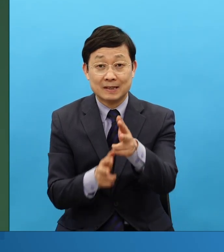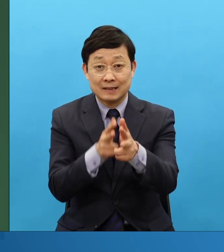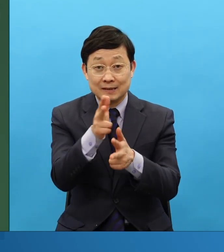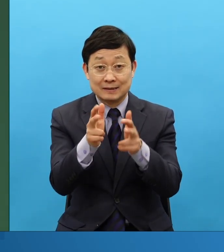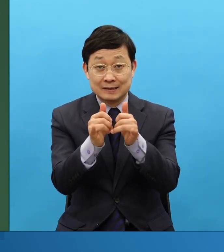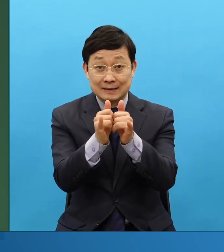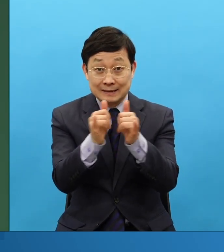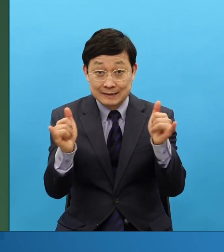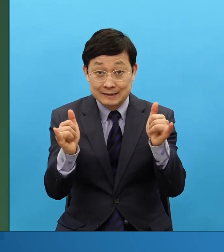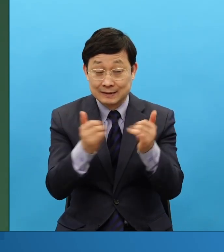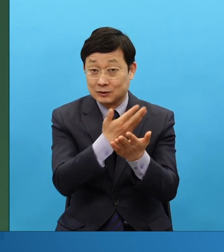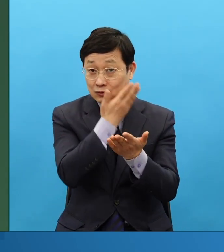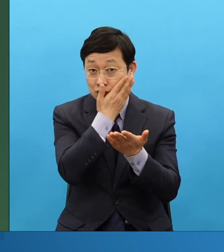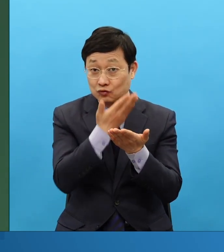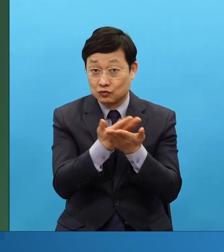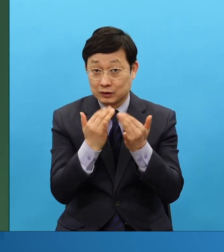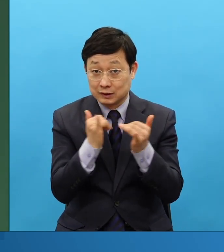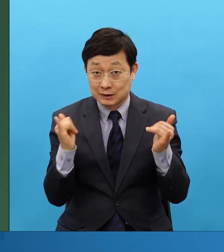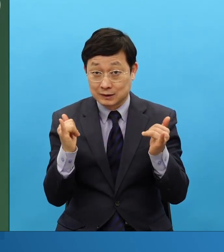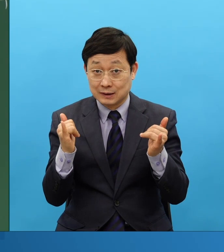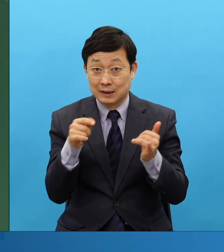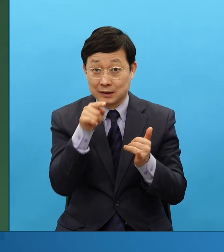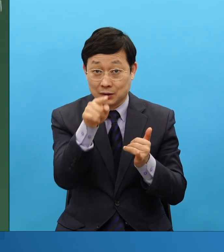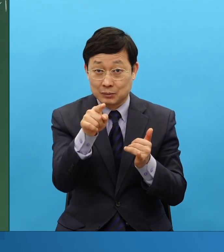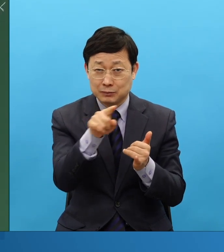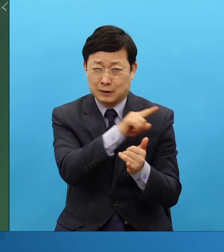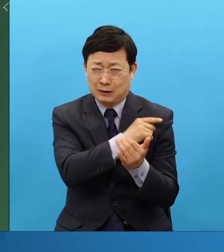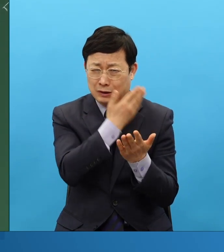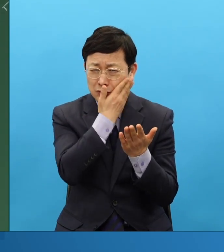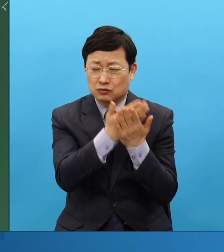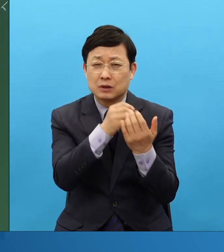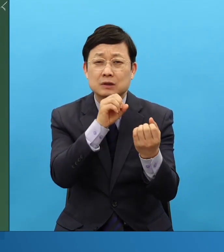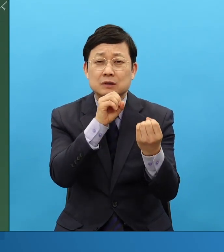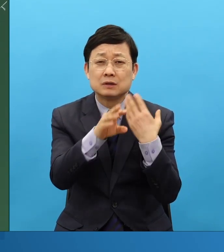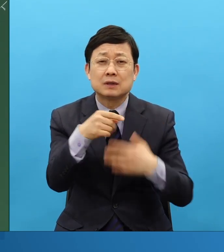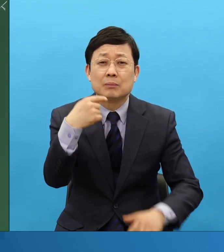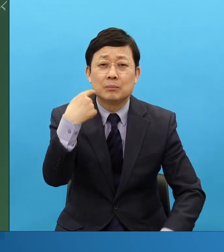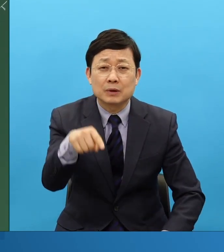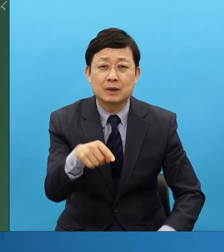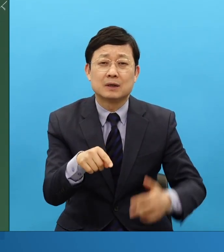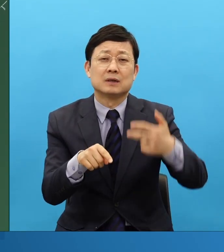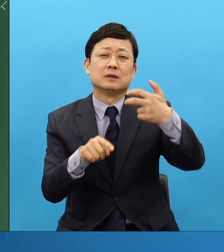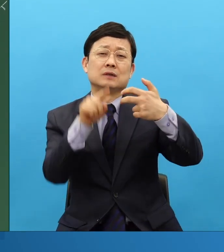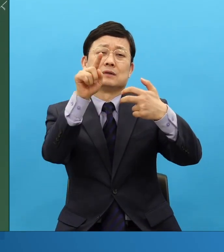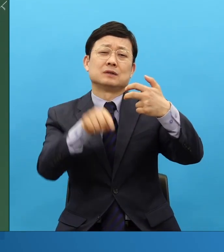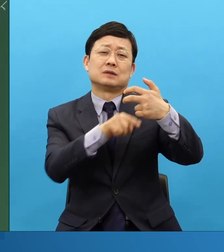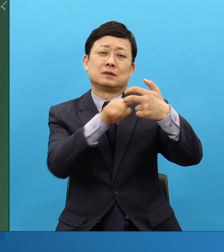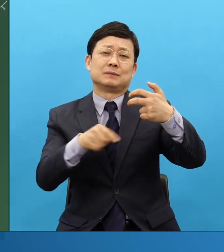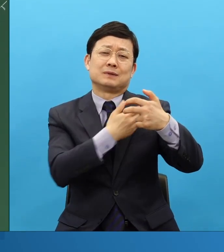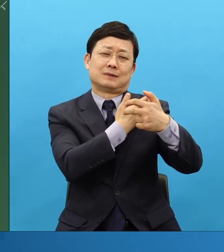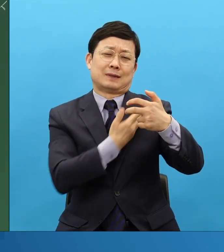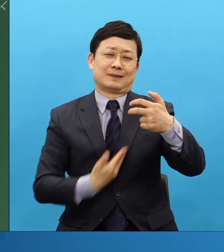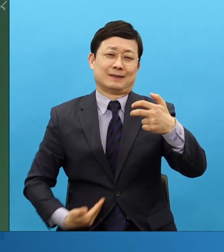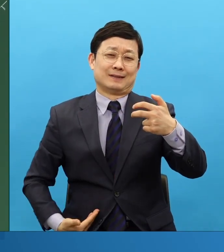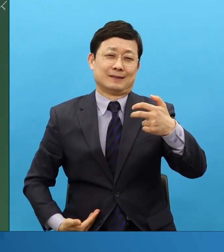70제자였습니다. The greatest blessing for our church officers and business people were the 70 disciples.